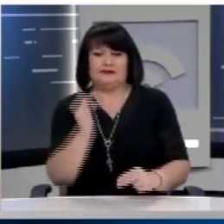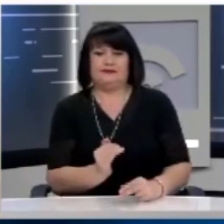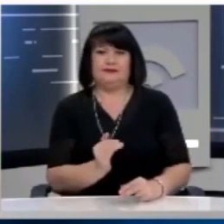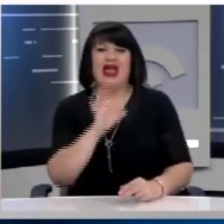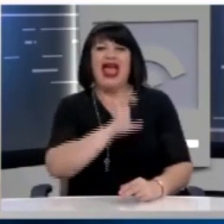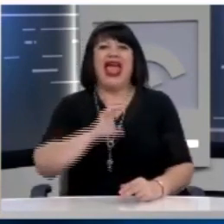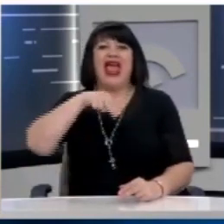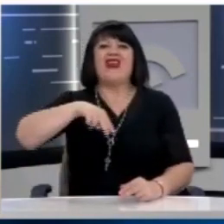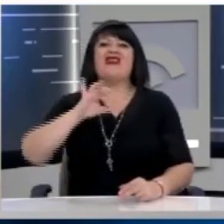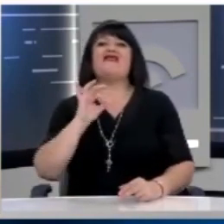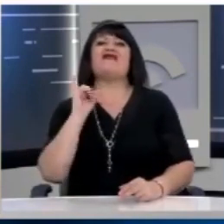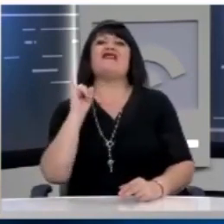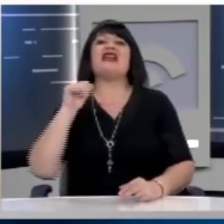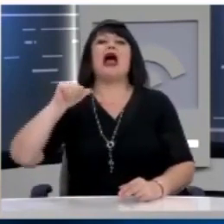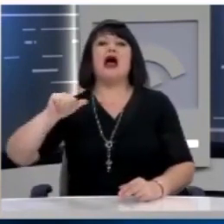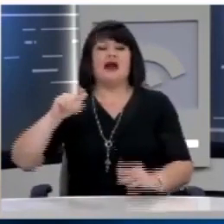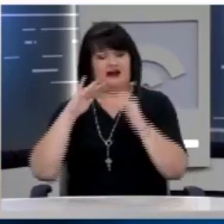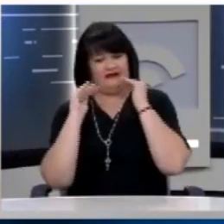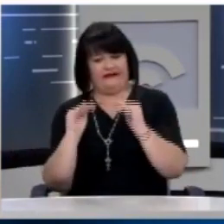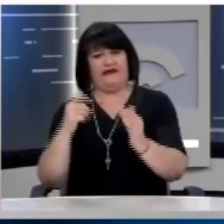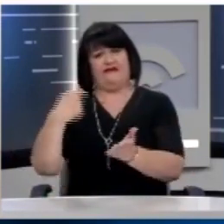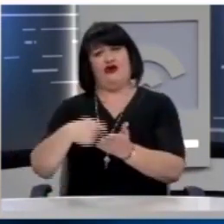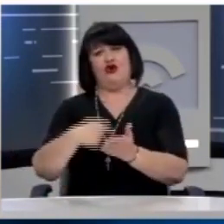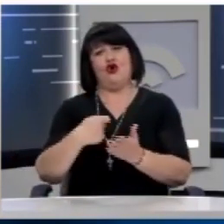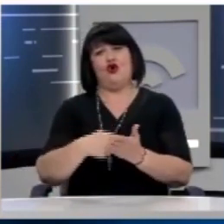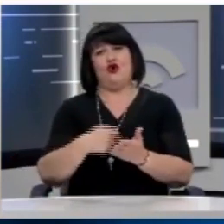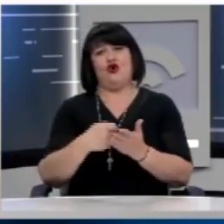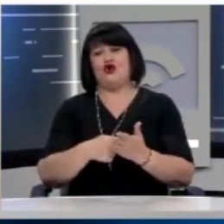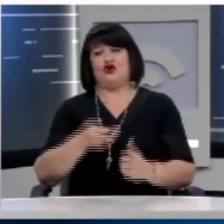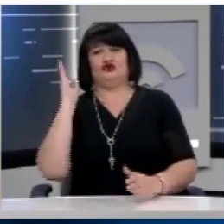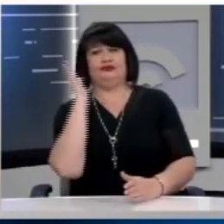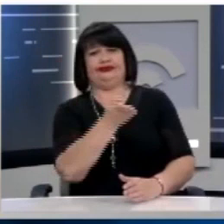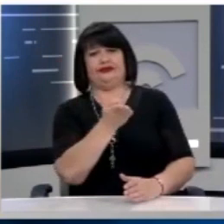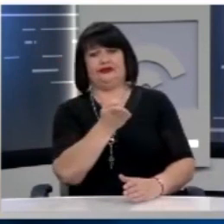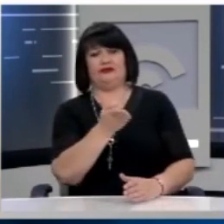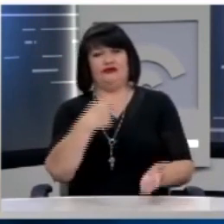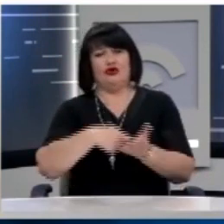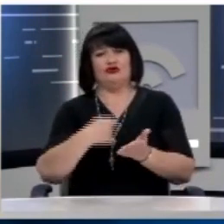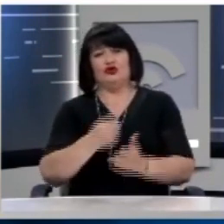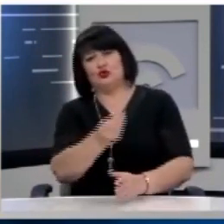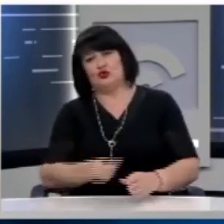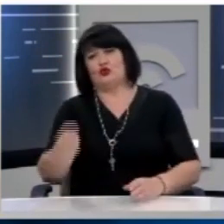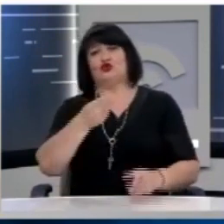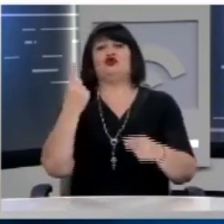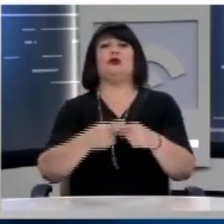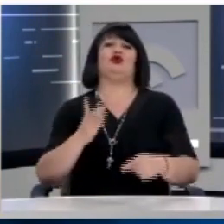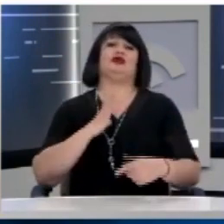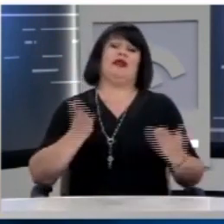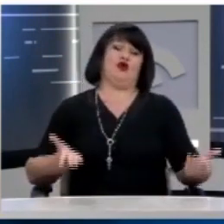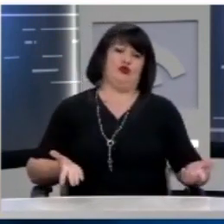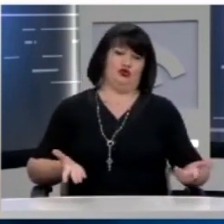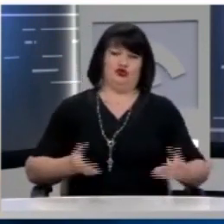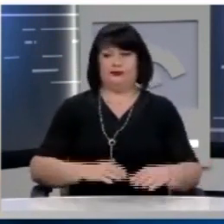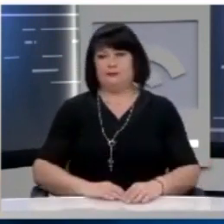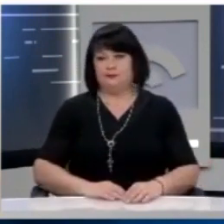του έμφυα ο οποίος παραμένει χαράτσι, ένα ακόμη χαράτσι για τα λαϊκά